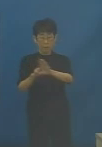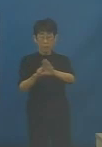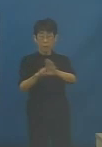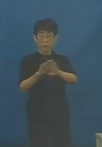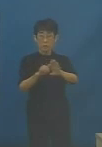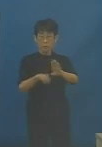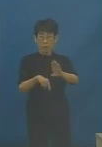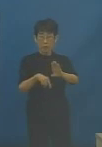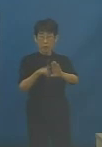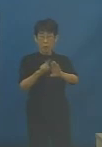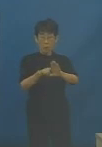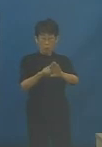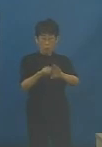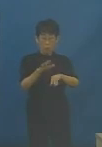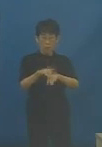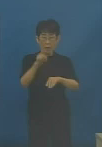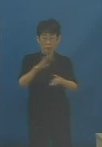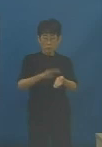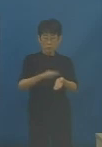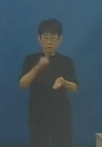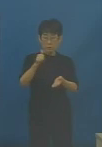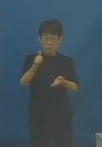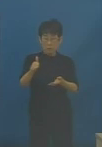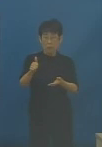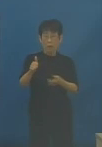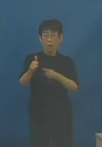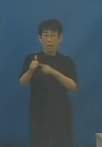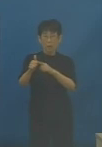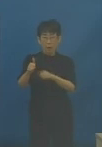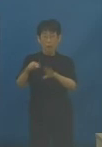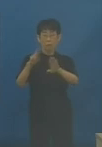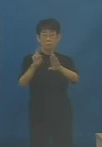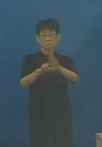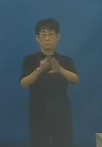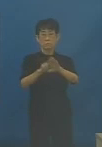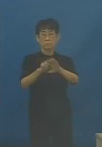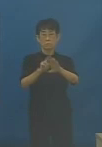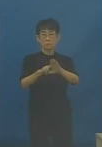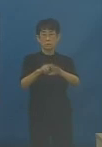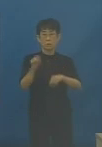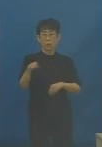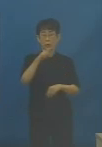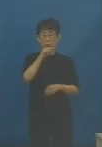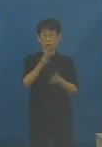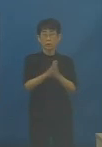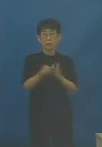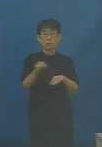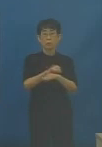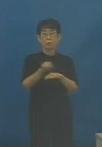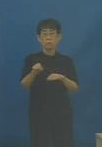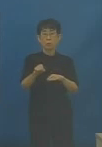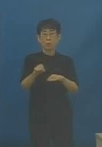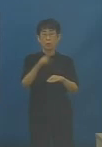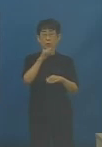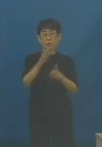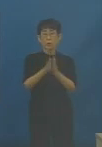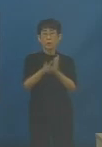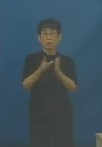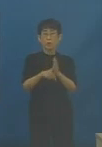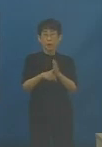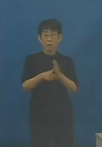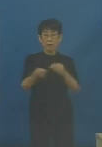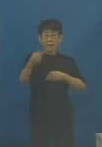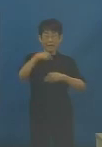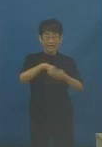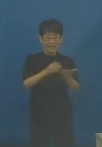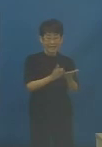覧いただくというのが本件のまず特徴です。本件の場合は、内科系のお医者さんの 93%